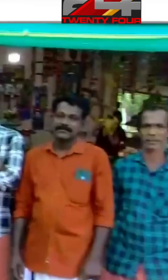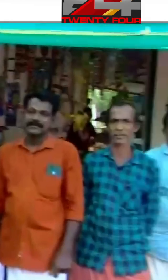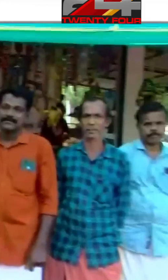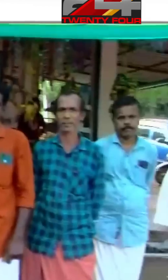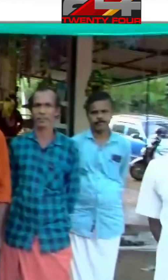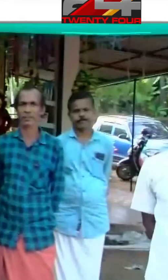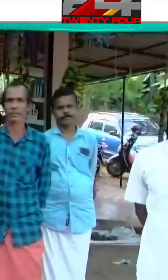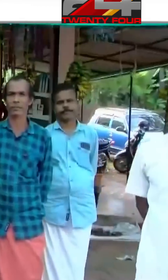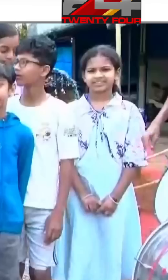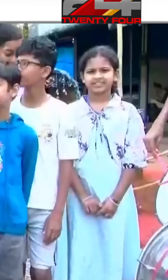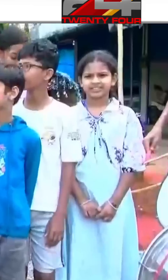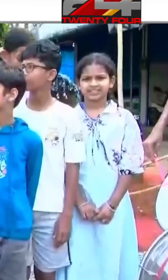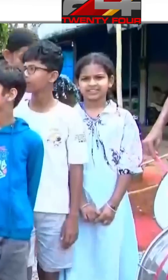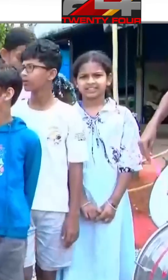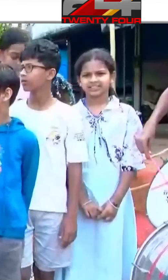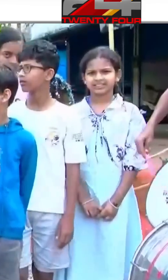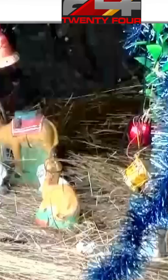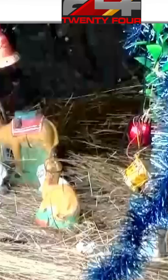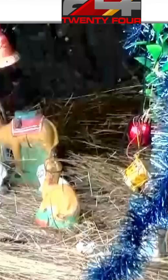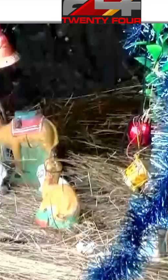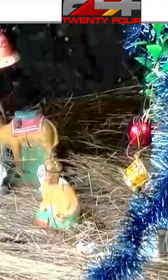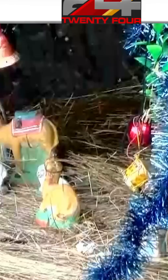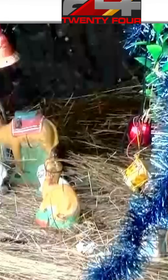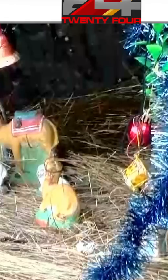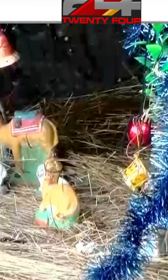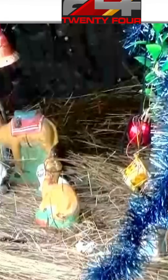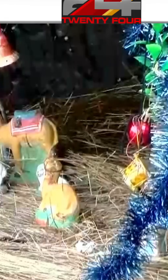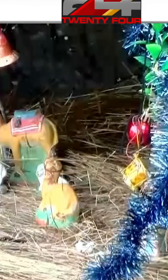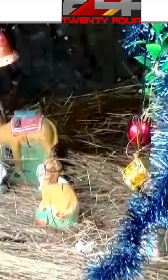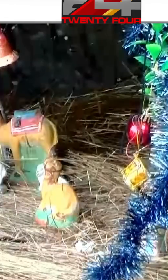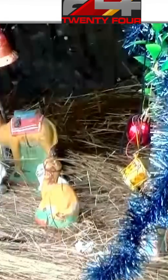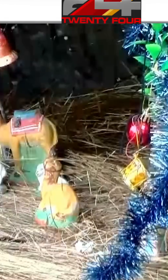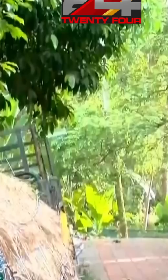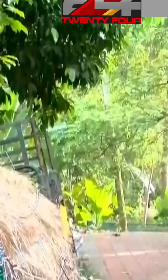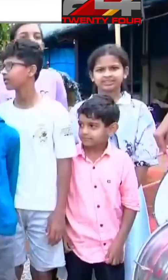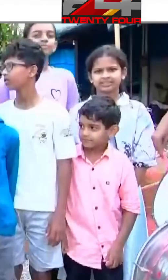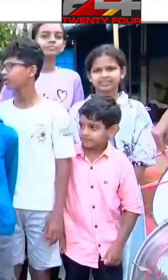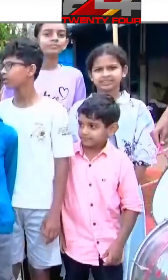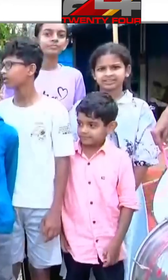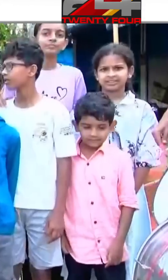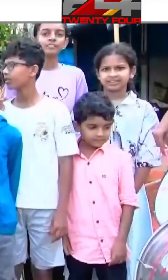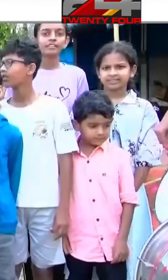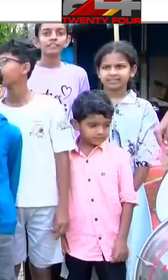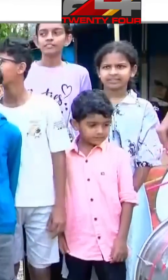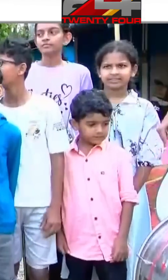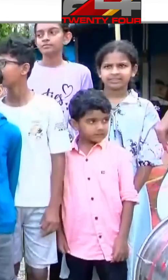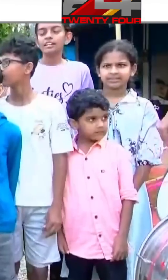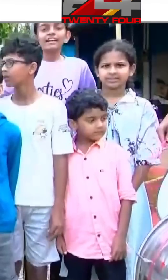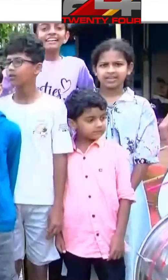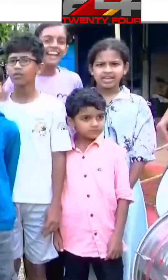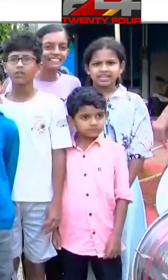മാറിലൊരാരോമേലുണ്ണി പിറന്നല്ലോ. അങ്ങനെ കാസർഗോഡ് ജില്ലയിലെ ക്രിസ്തുമസ് ആഘോഷങ്ങൾ പുരോഗമിക്കുകയാണ്. അപ്പോൾ എല്ലാവർക്കും ഞങ്ങളുടെ